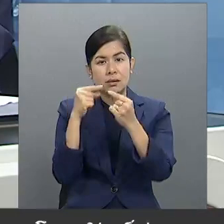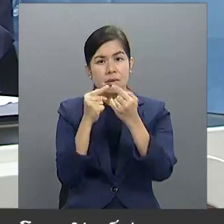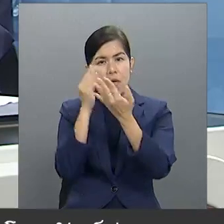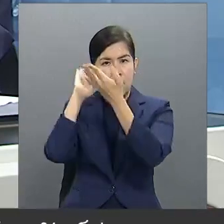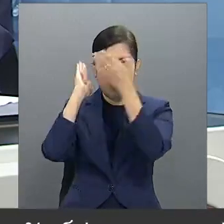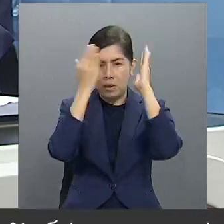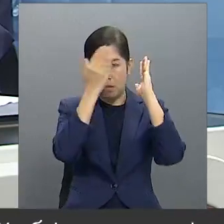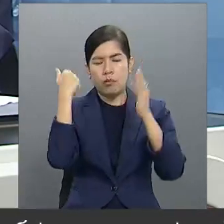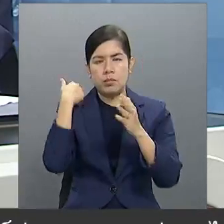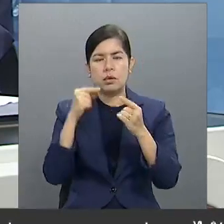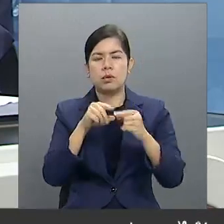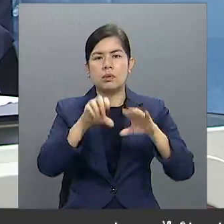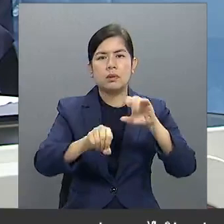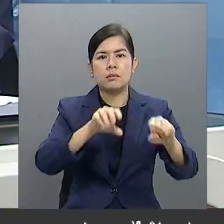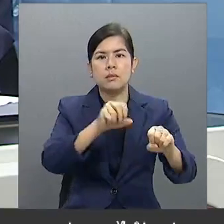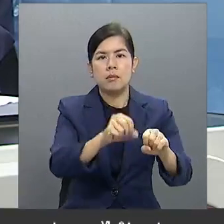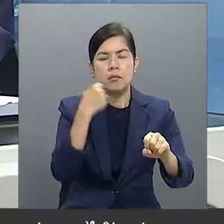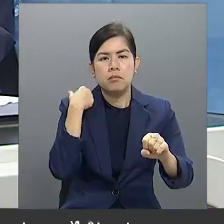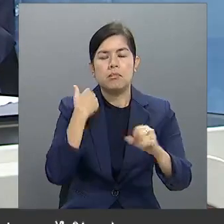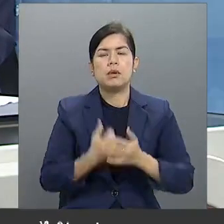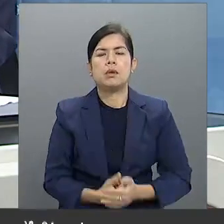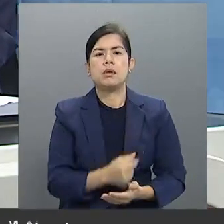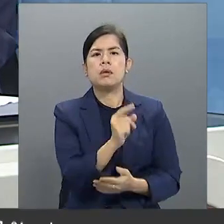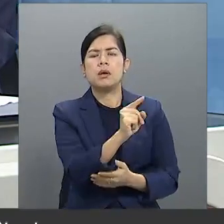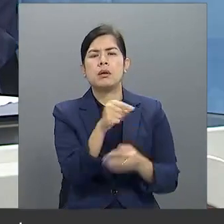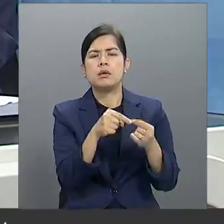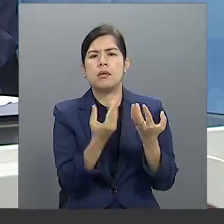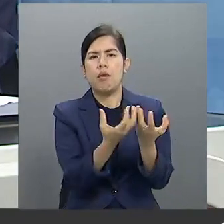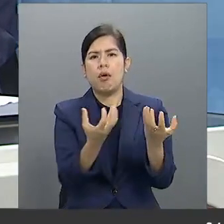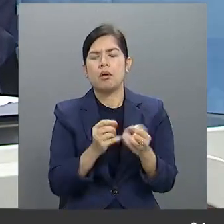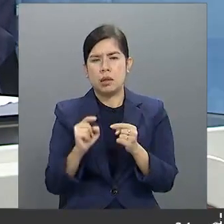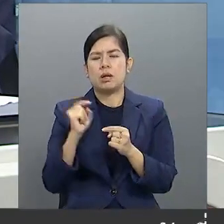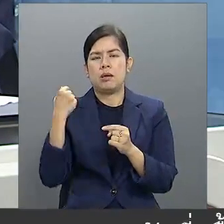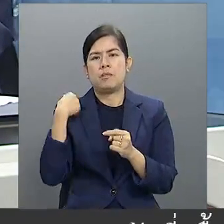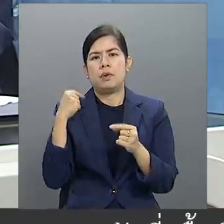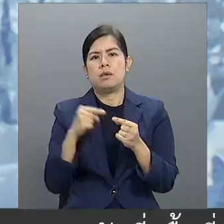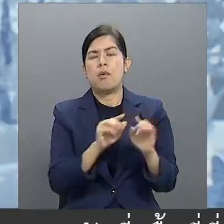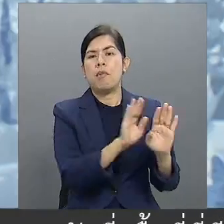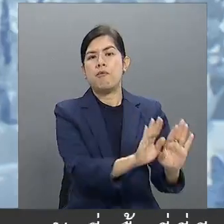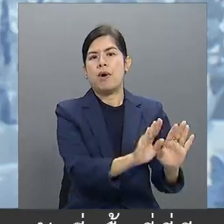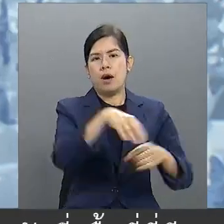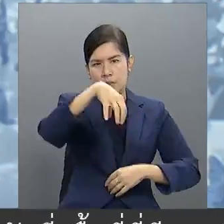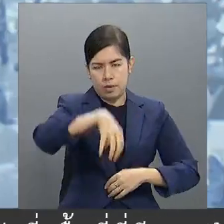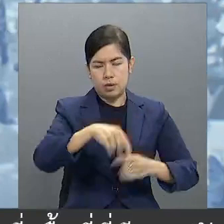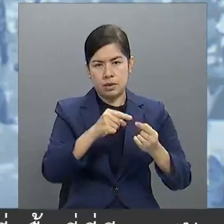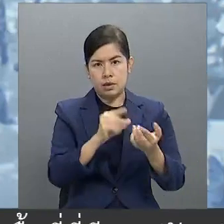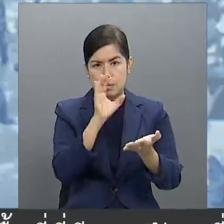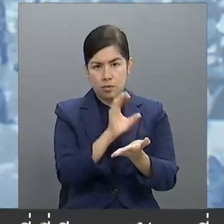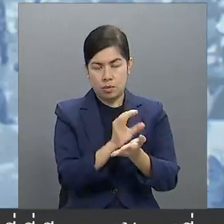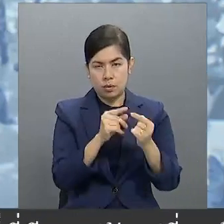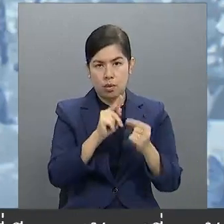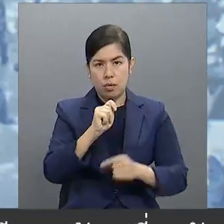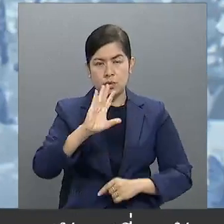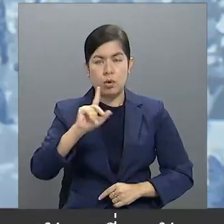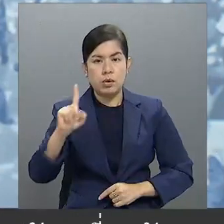ลูกจ้างบริษัทเครื่องเสียงที่ใช้ในการชุมนุมไปไว้ที่ตชด.ภาค 4แล้ว 7คนค่ะขณะเดียวกันก็มีรายงานนะคะว่า